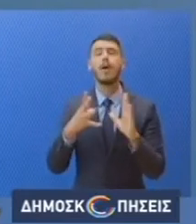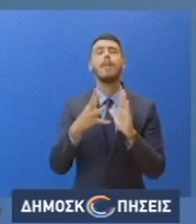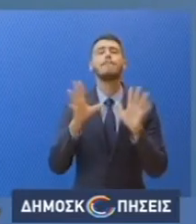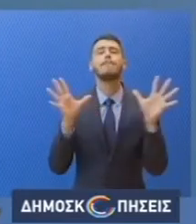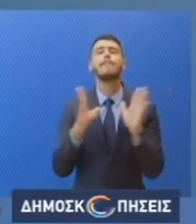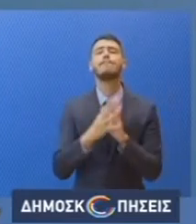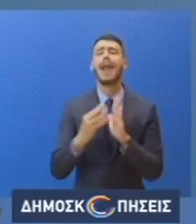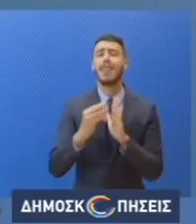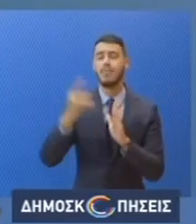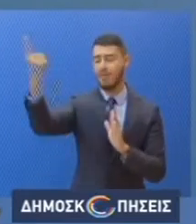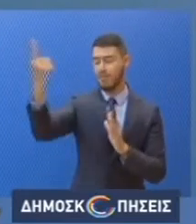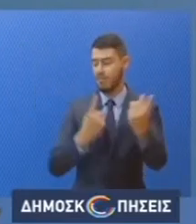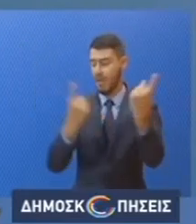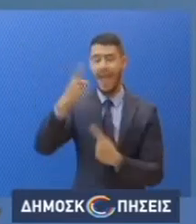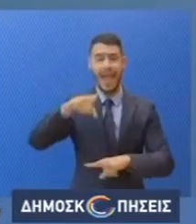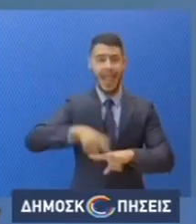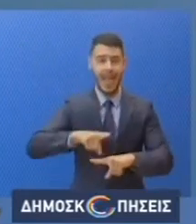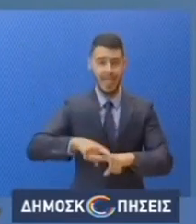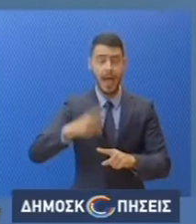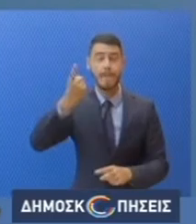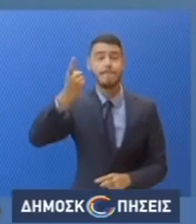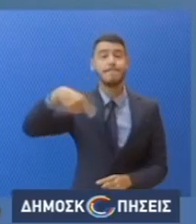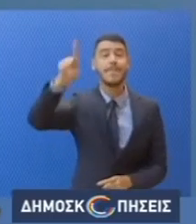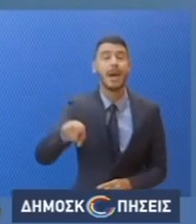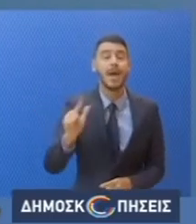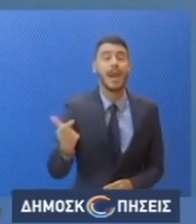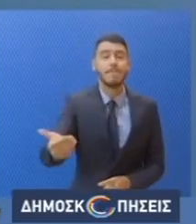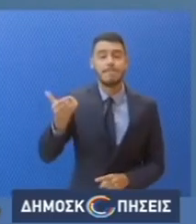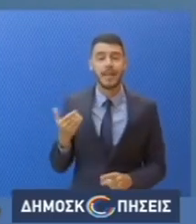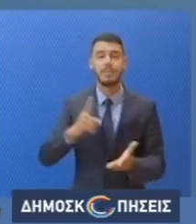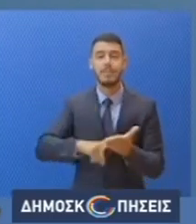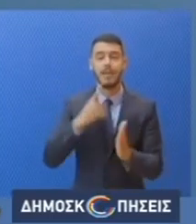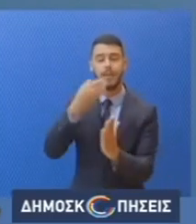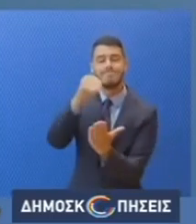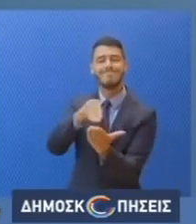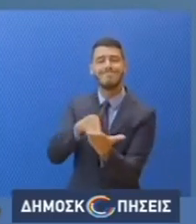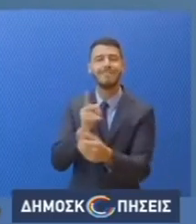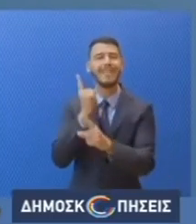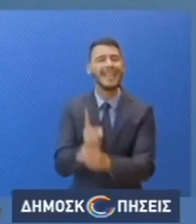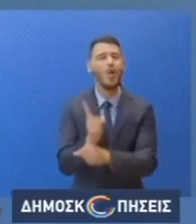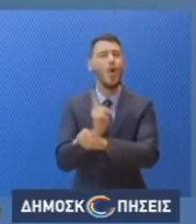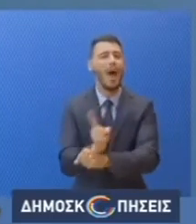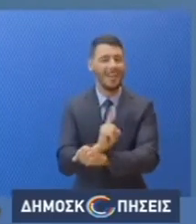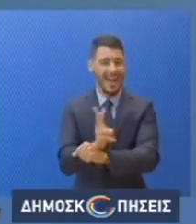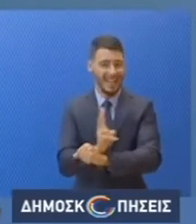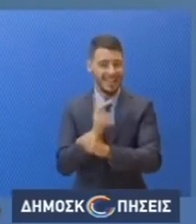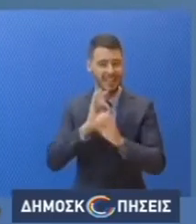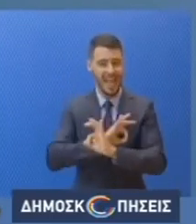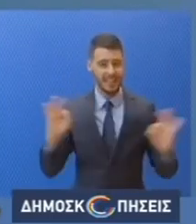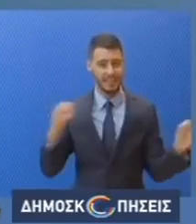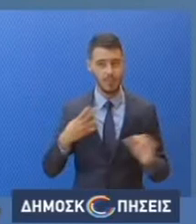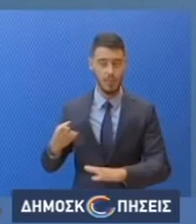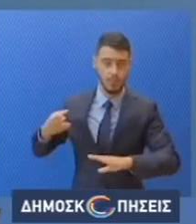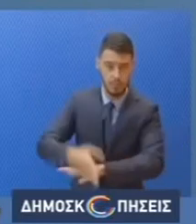συμπλήρωσης του PLF από 48 στις 24 ώρες πριν την άφιξή τους. Και τρίτον, αυξάνεται ο αριθμός